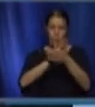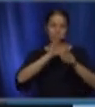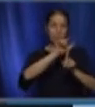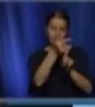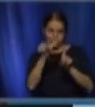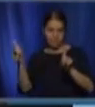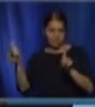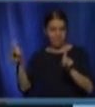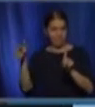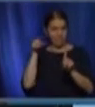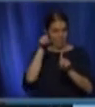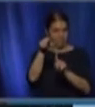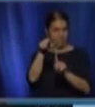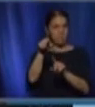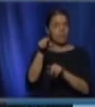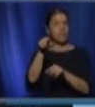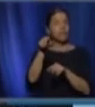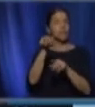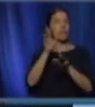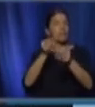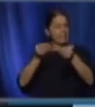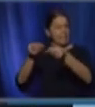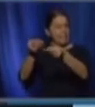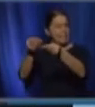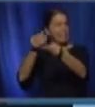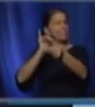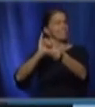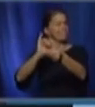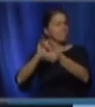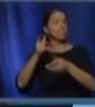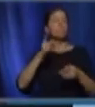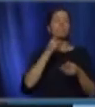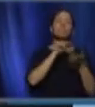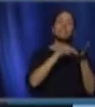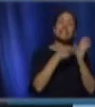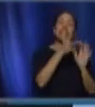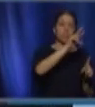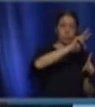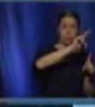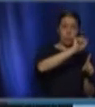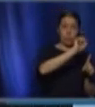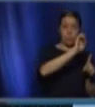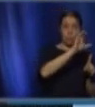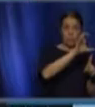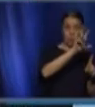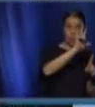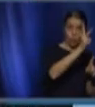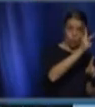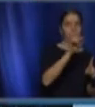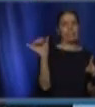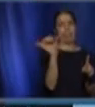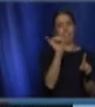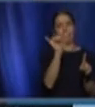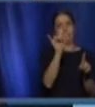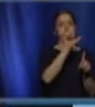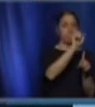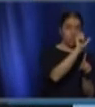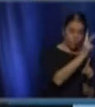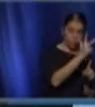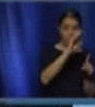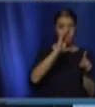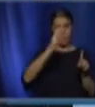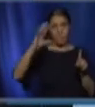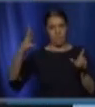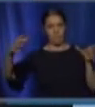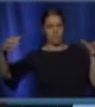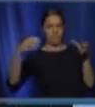l'alternance entre l'école et la maison, comme en secondaire 4 et 5, et cela à partir de lundi prochain. Nous avons